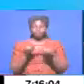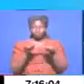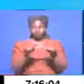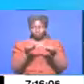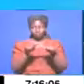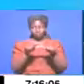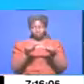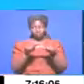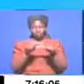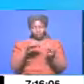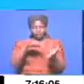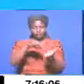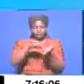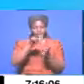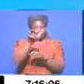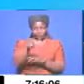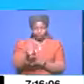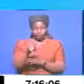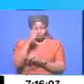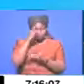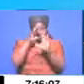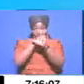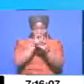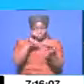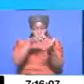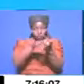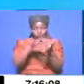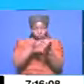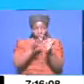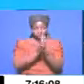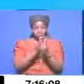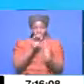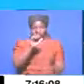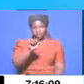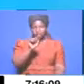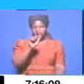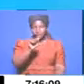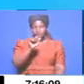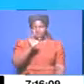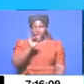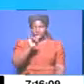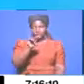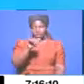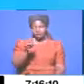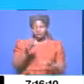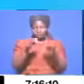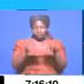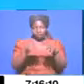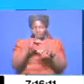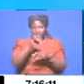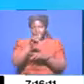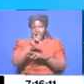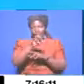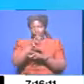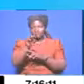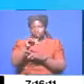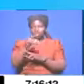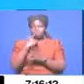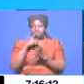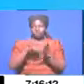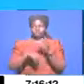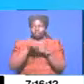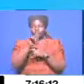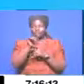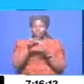Mgombeaji wa urais kwa tiketi ya chama cha Safina Jimmy Wanjigi amesema chama hicho kitawasilisha wagombeaji kwa nyadhifa zote za